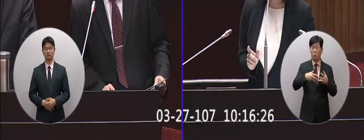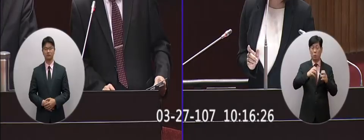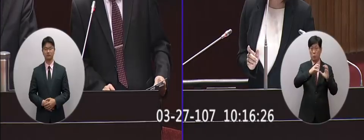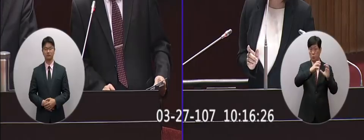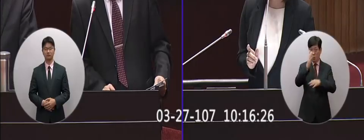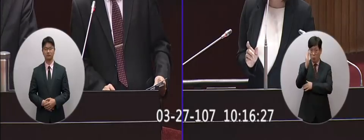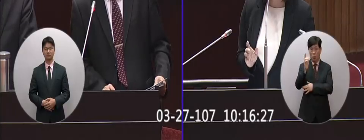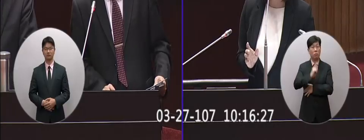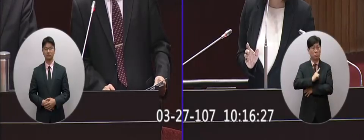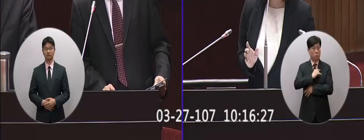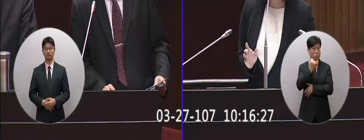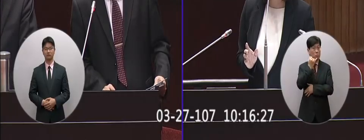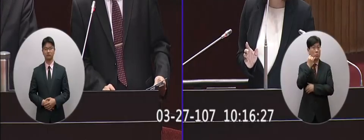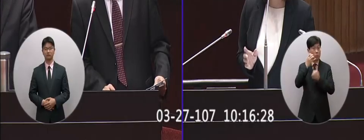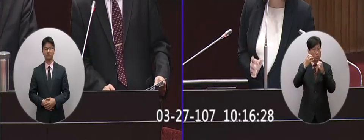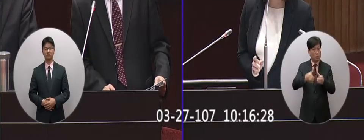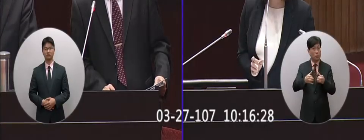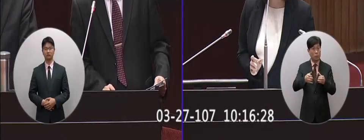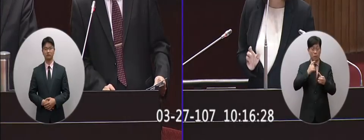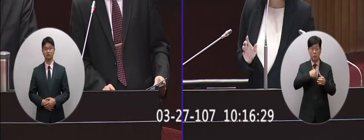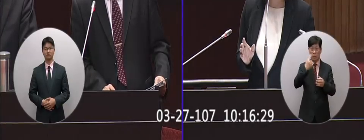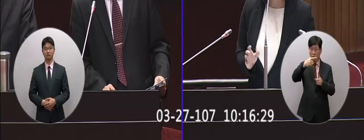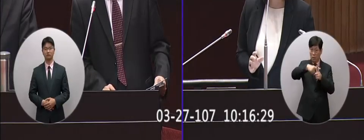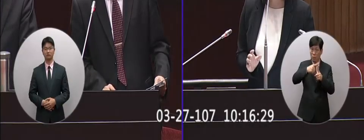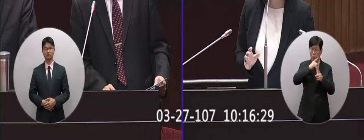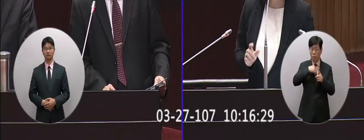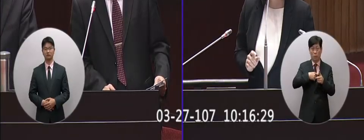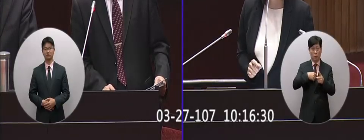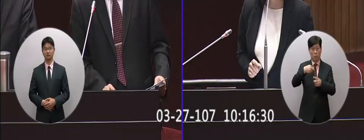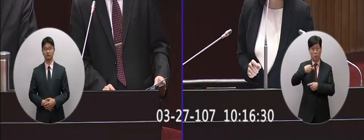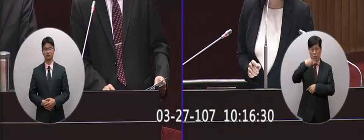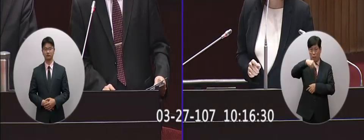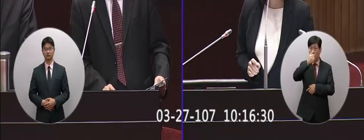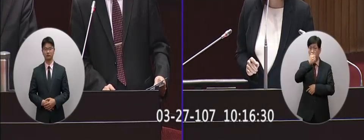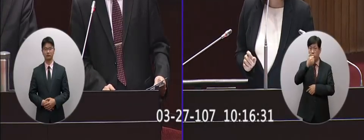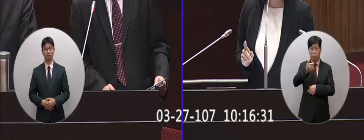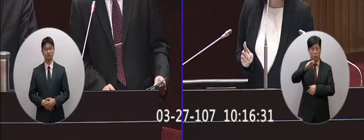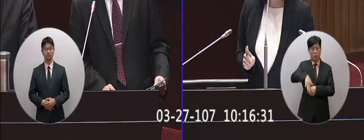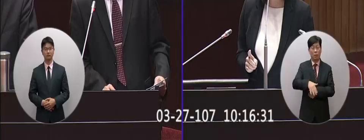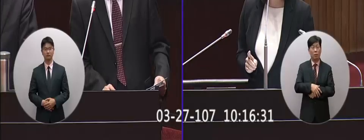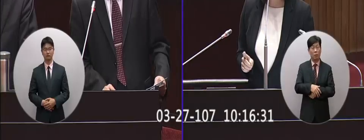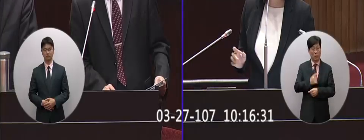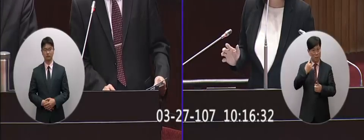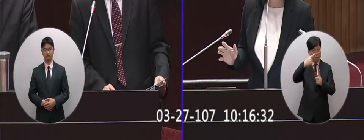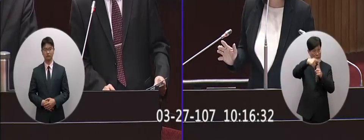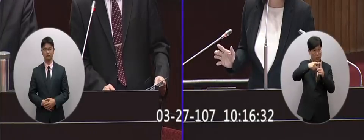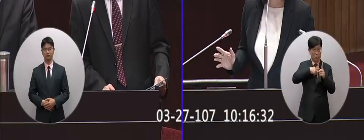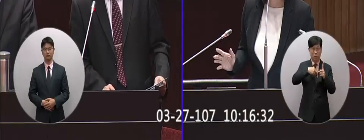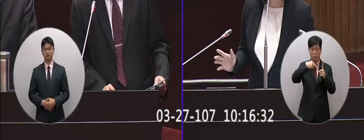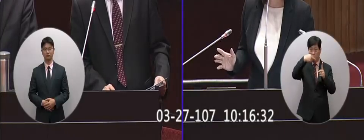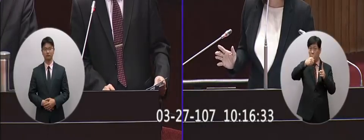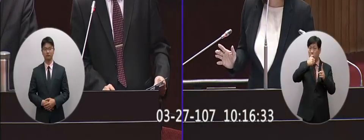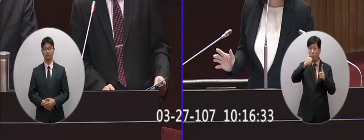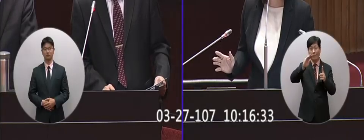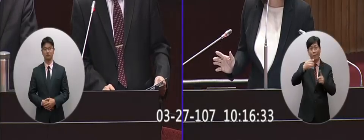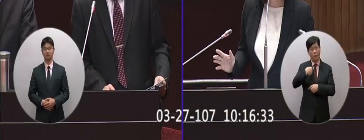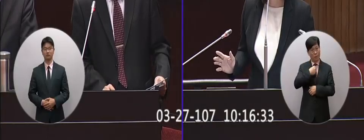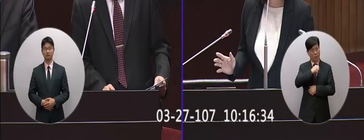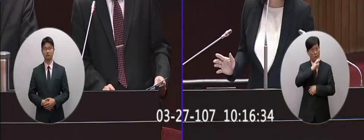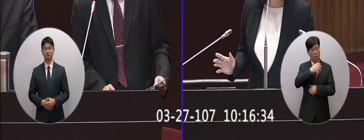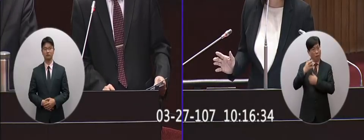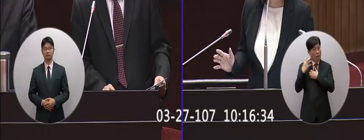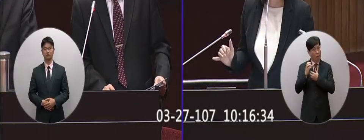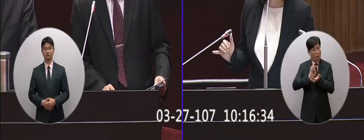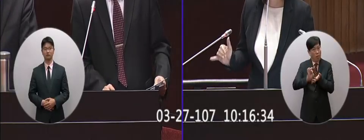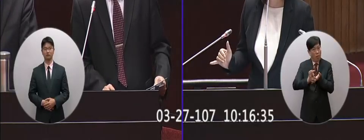家他们能够做的，其实他们的每度电都2.5块以下， 它每度电，可是我们每度电负